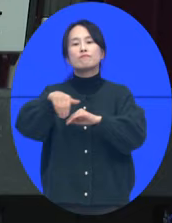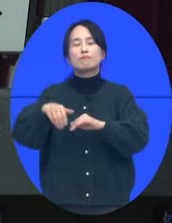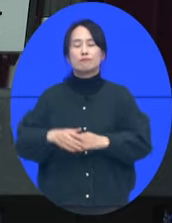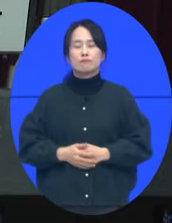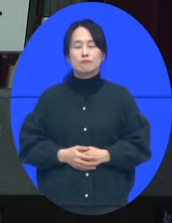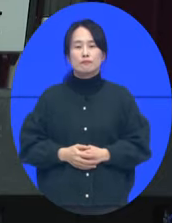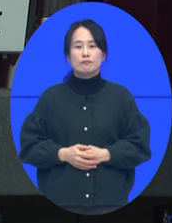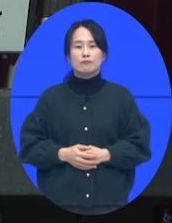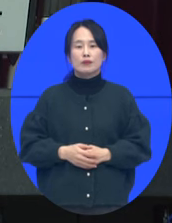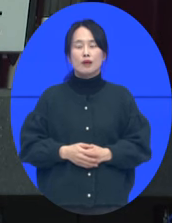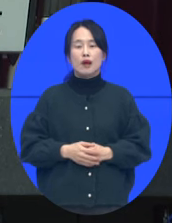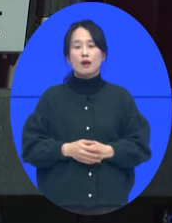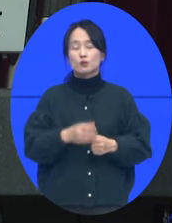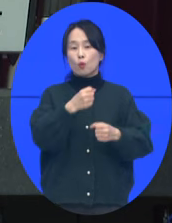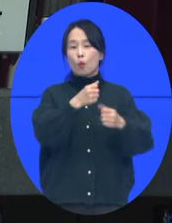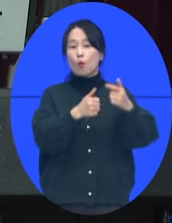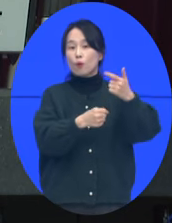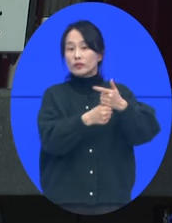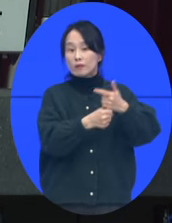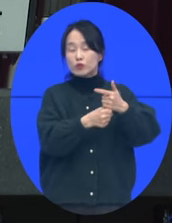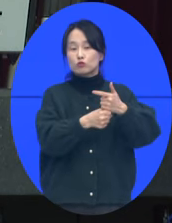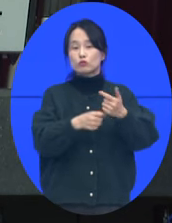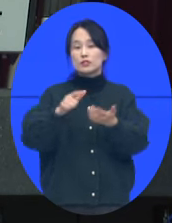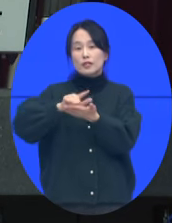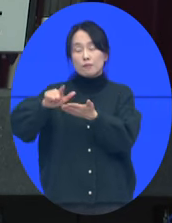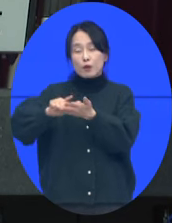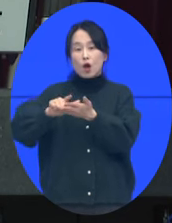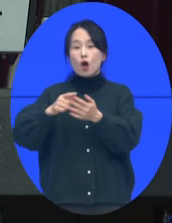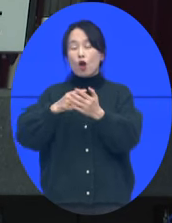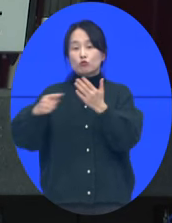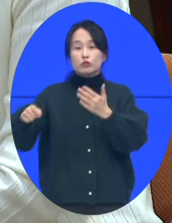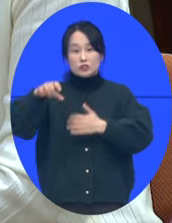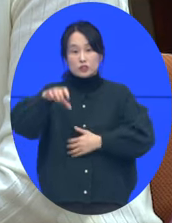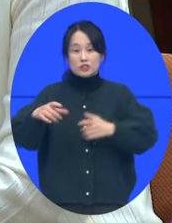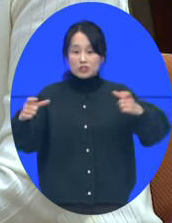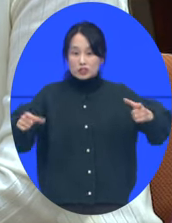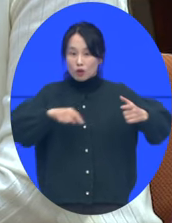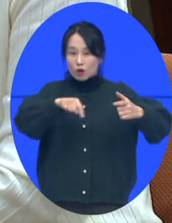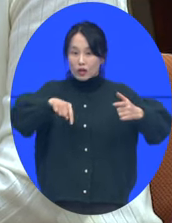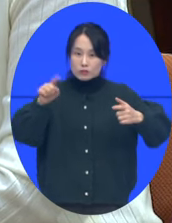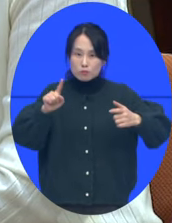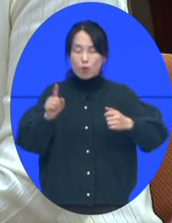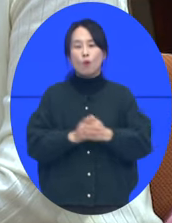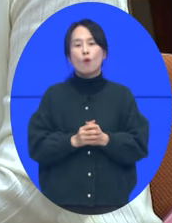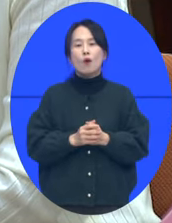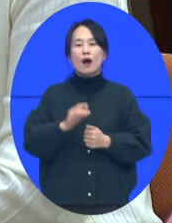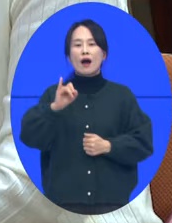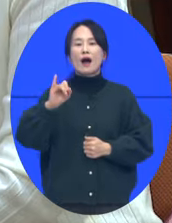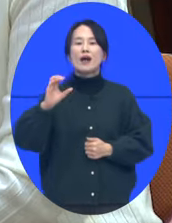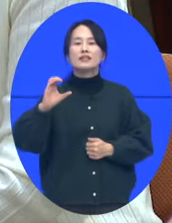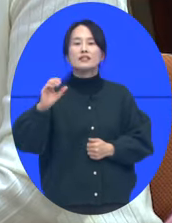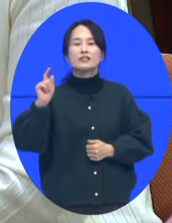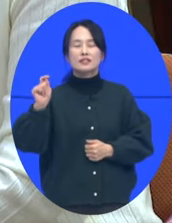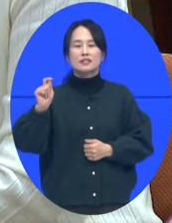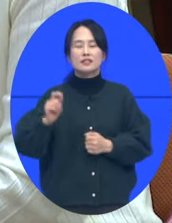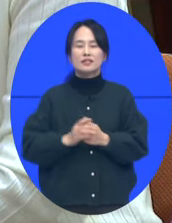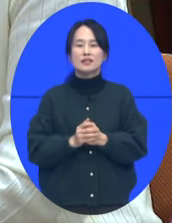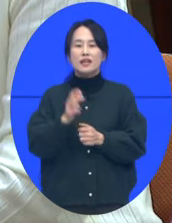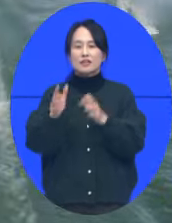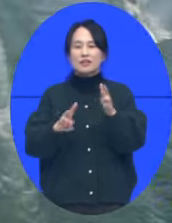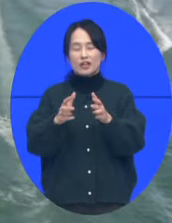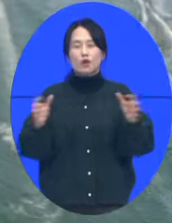말했습니다 남양주시 구리시 가평군이 포함된 경춘 권역은 ICT 스마트 산업화에 기반한 직주